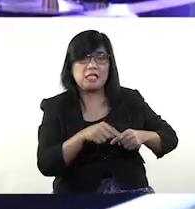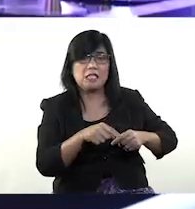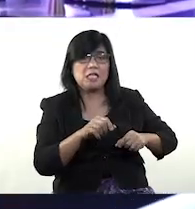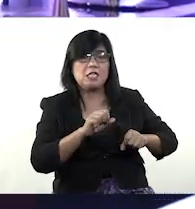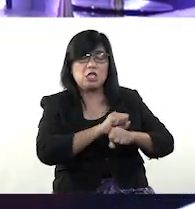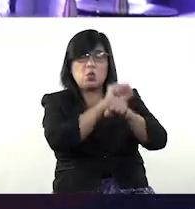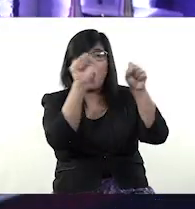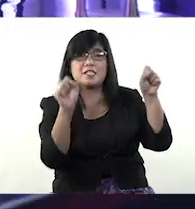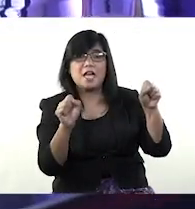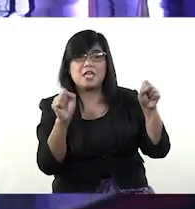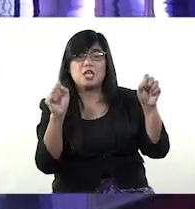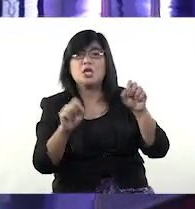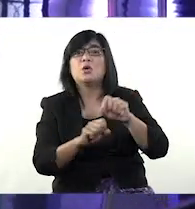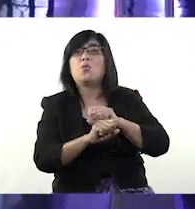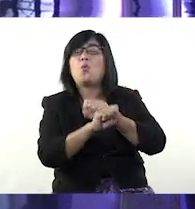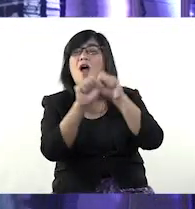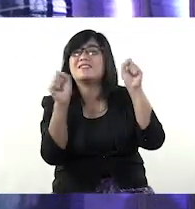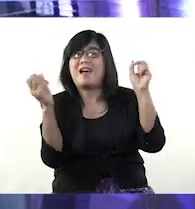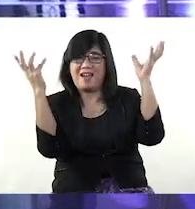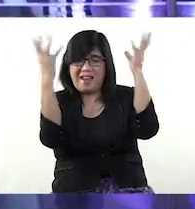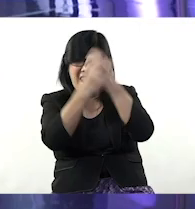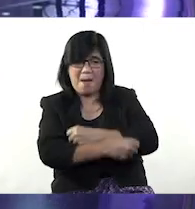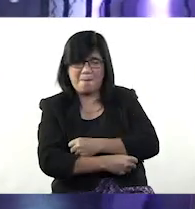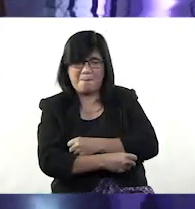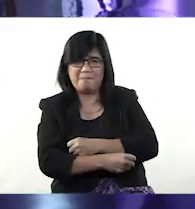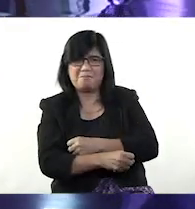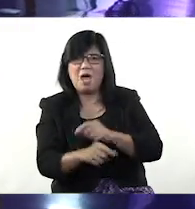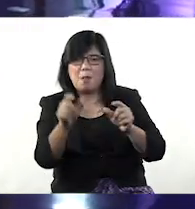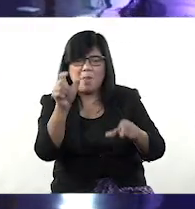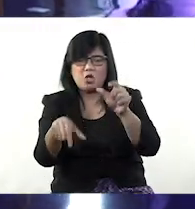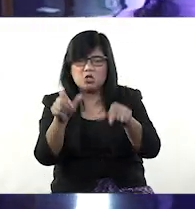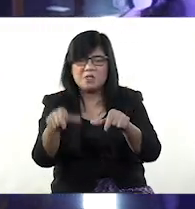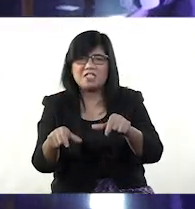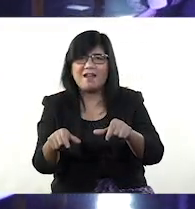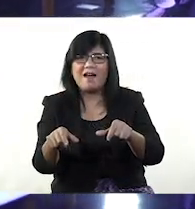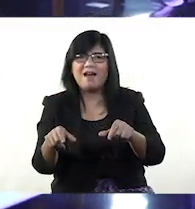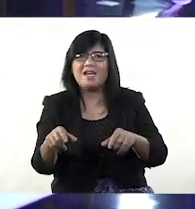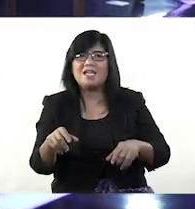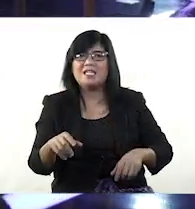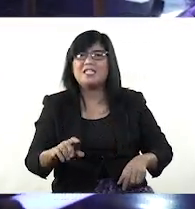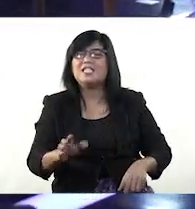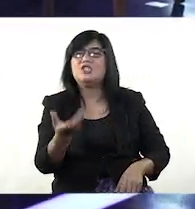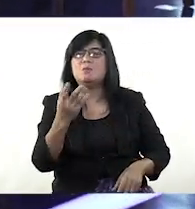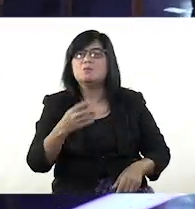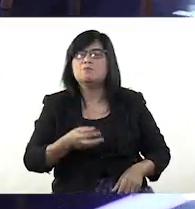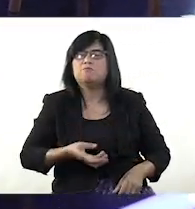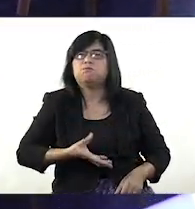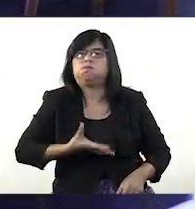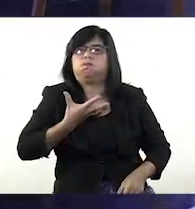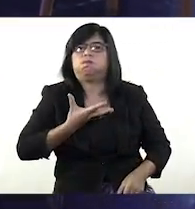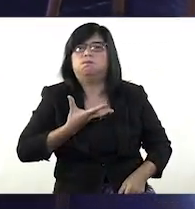hai manusia sekarang hidup gelap stres emosi menghalalkan segala cara